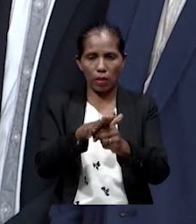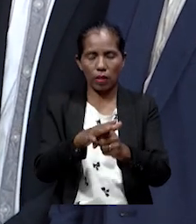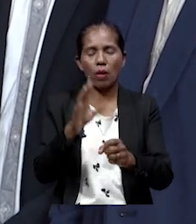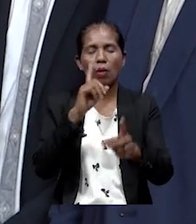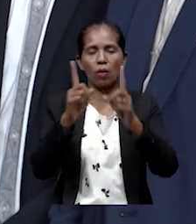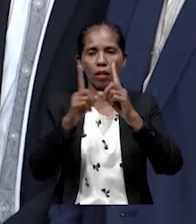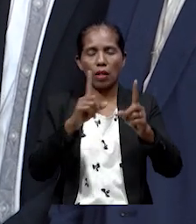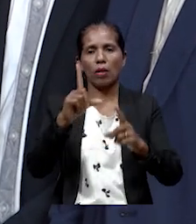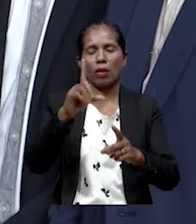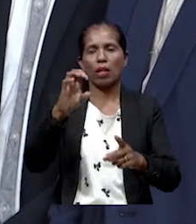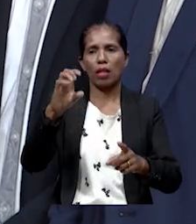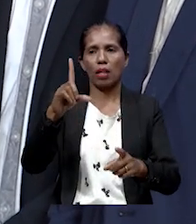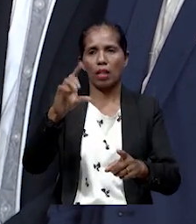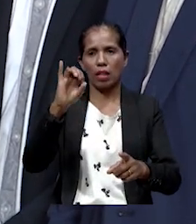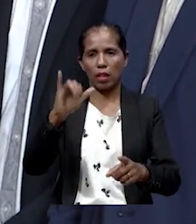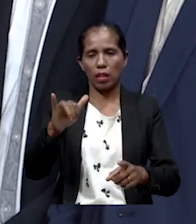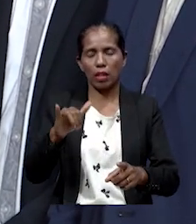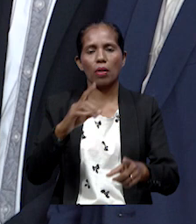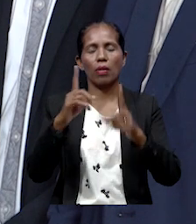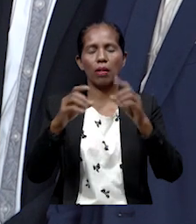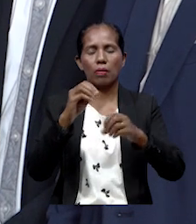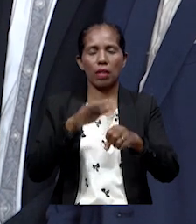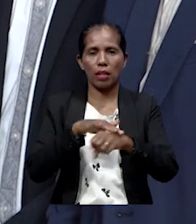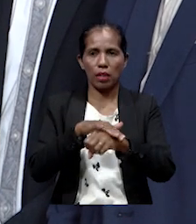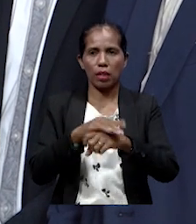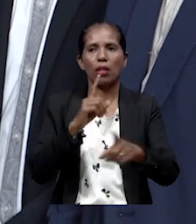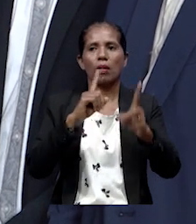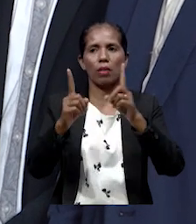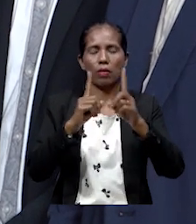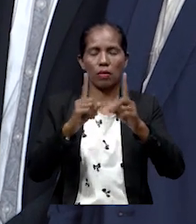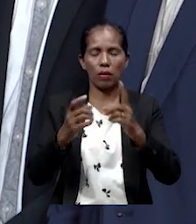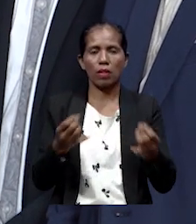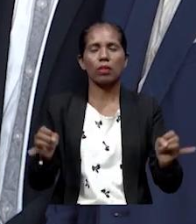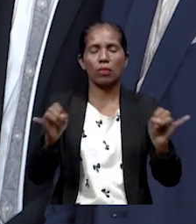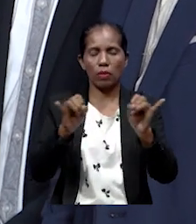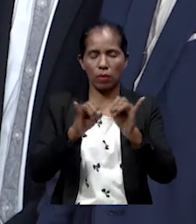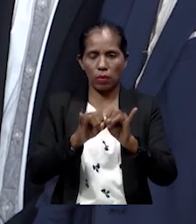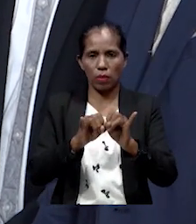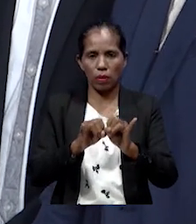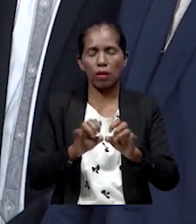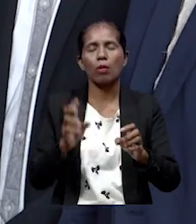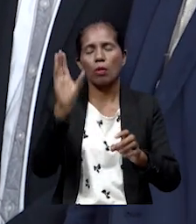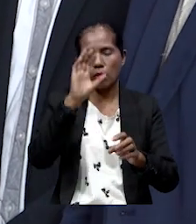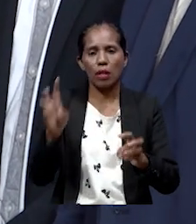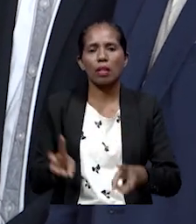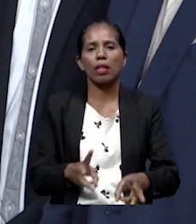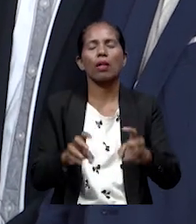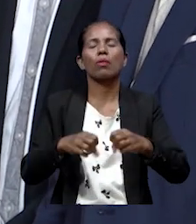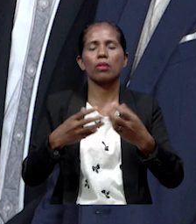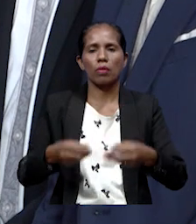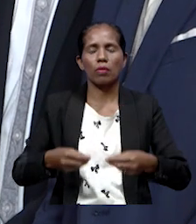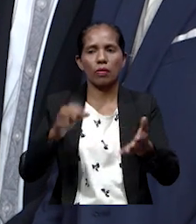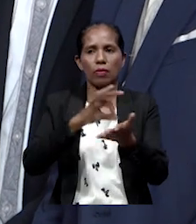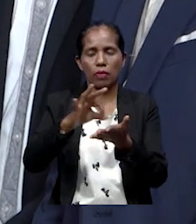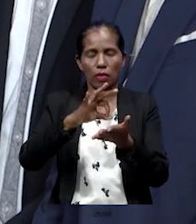ho leli, kona ba inglês, ni sei kulia tan ho institut Camões, atu buka dalang o insa bele fo formação